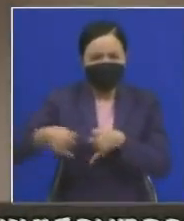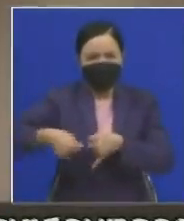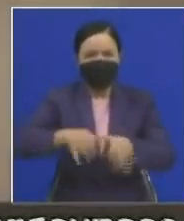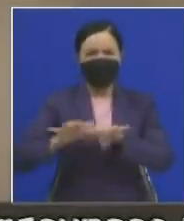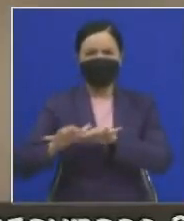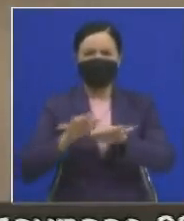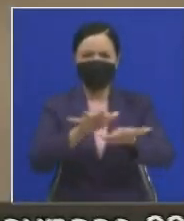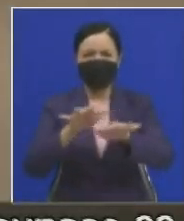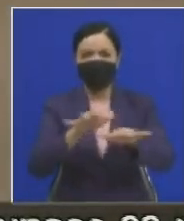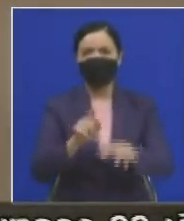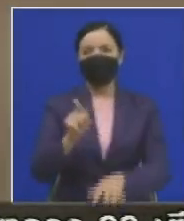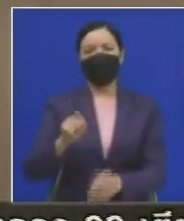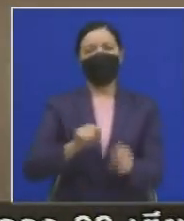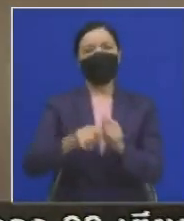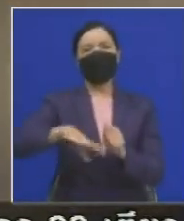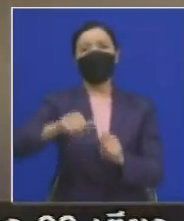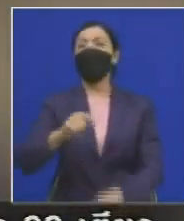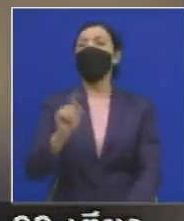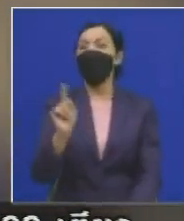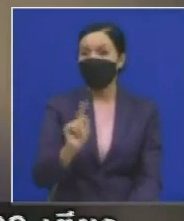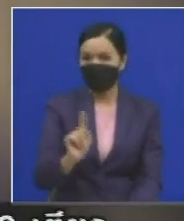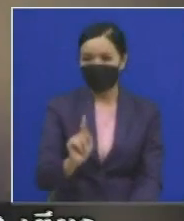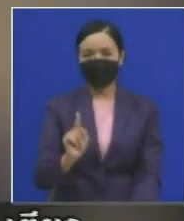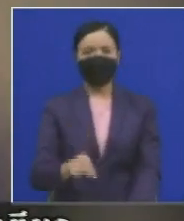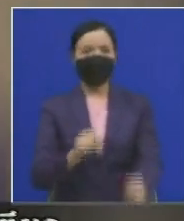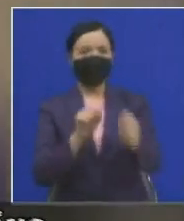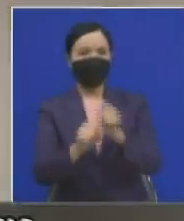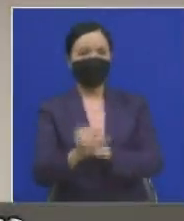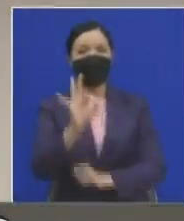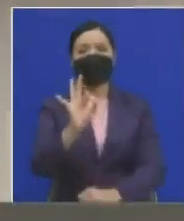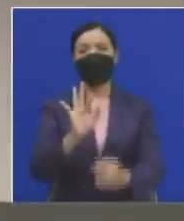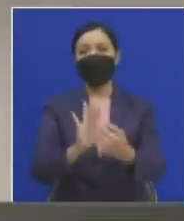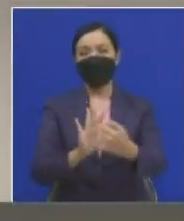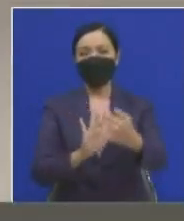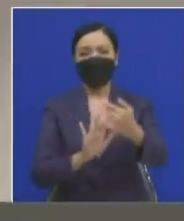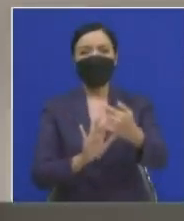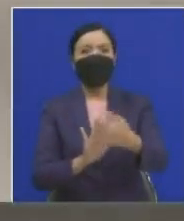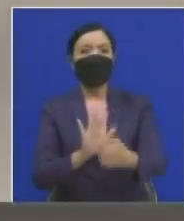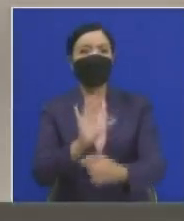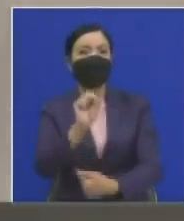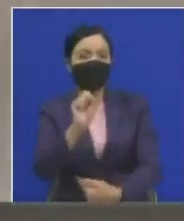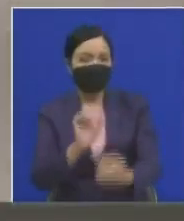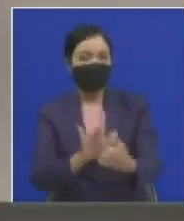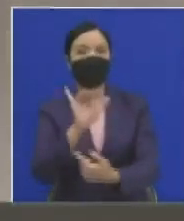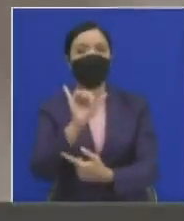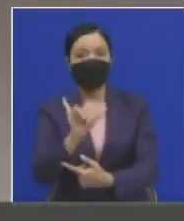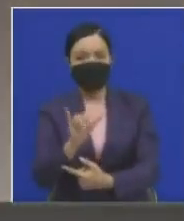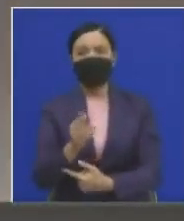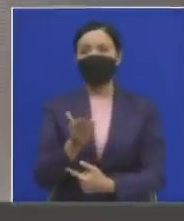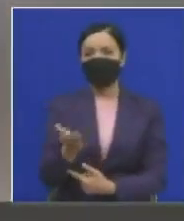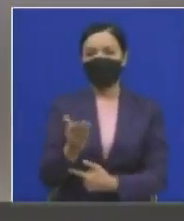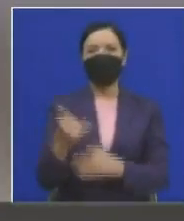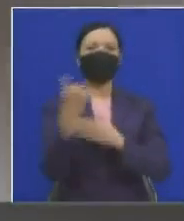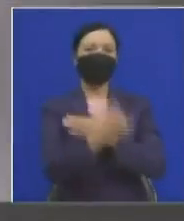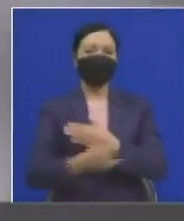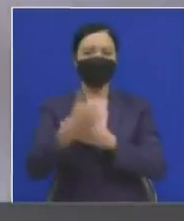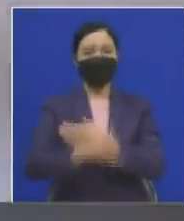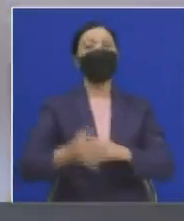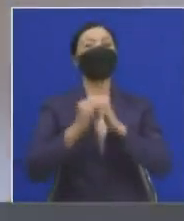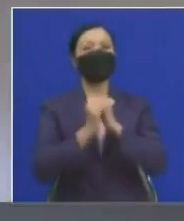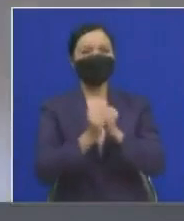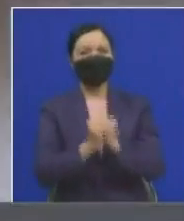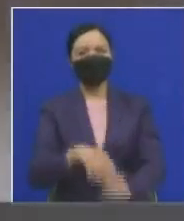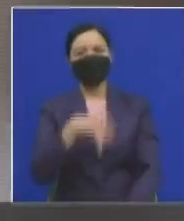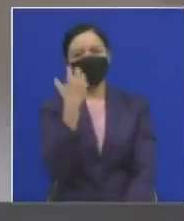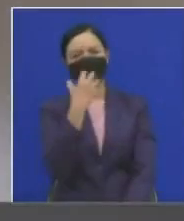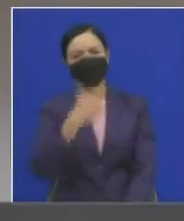คะทอำเภอรฝส tenthู่ใเกตปกครองตนเองกวาง 4 จ้งของประเทศจีนค